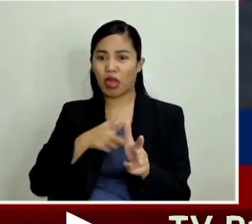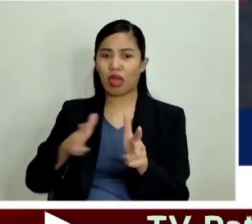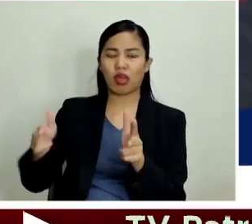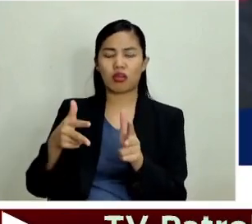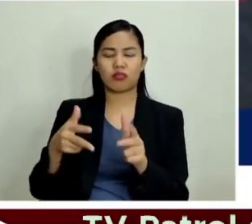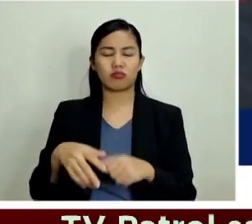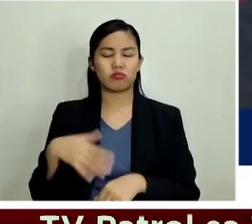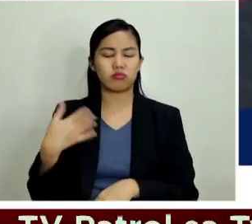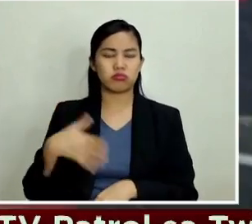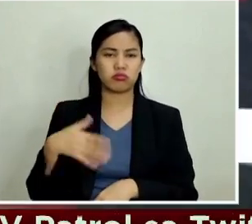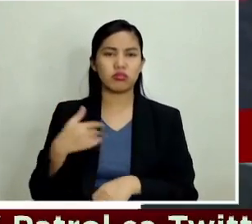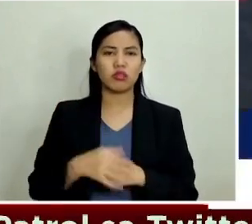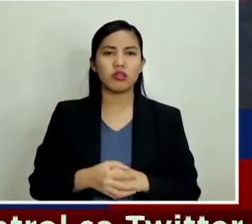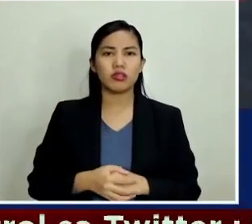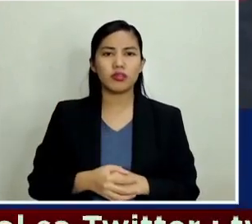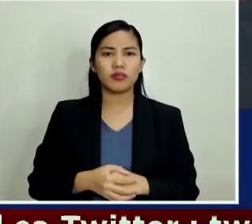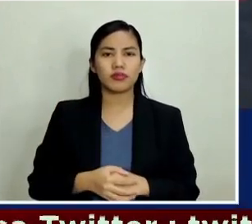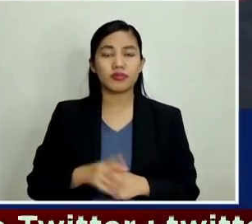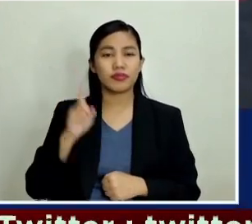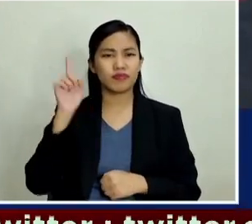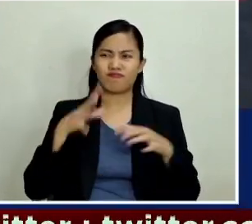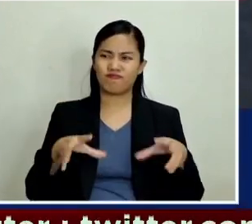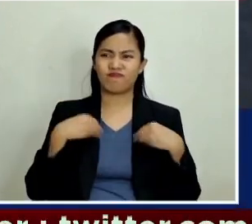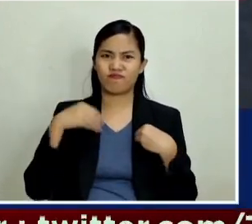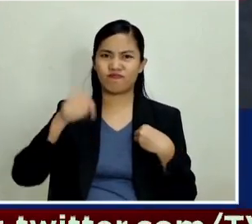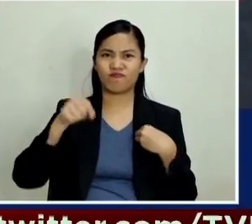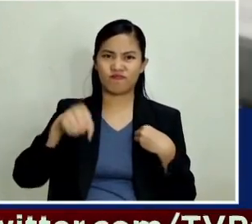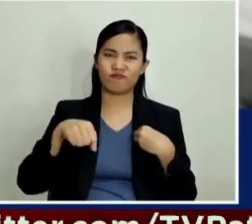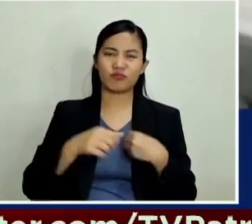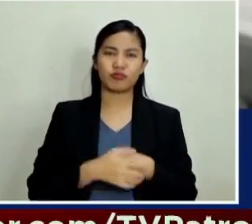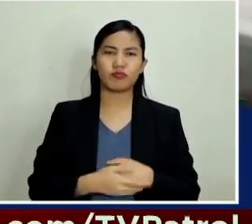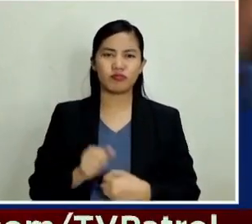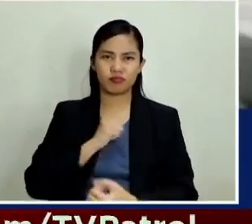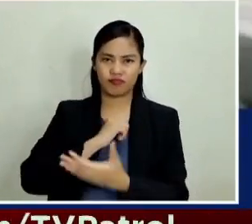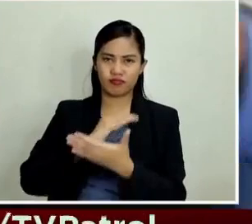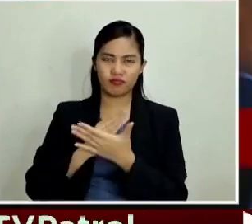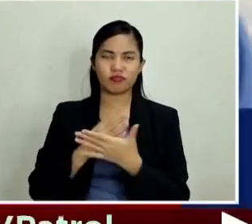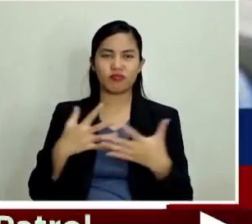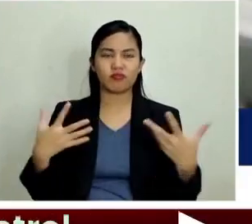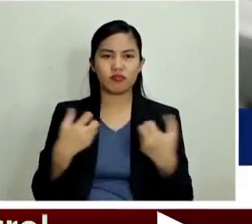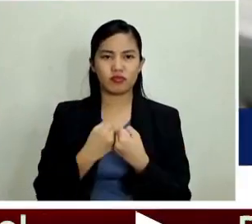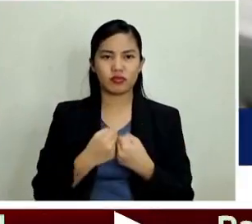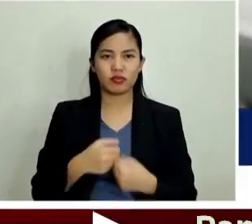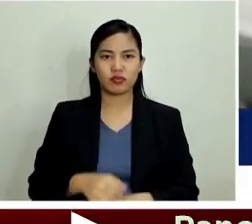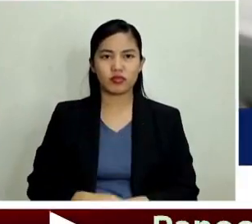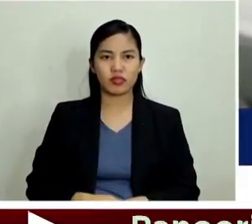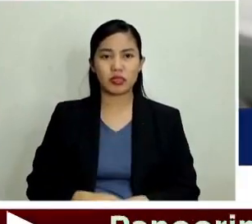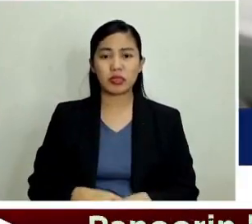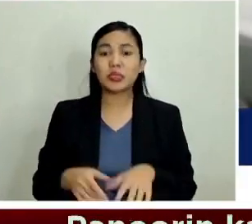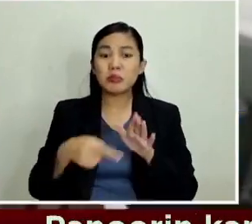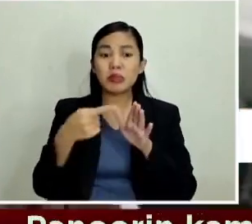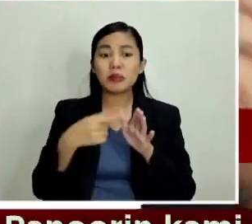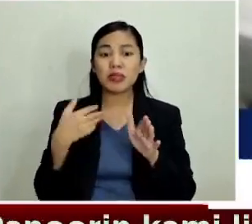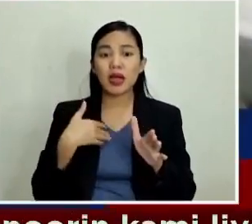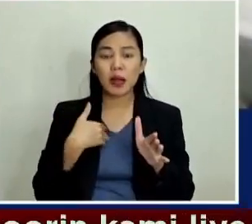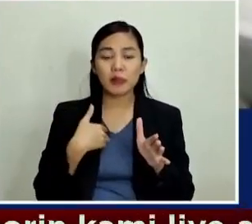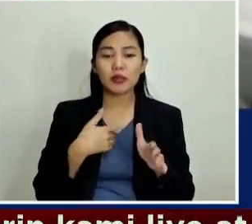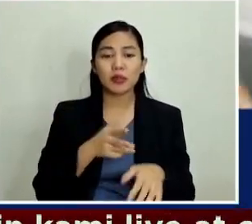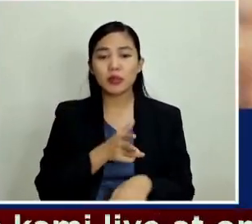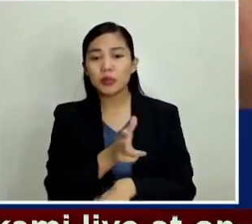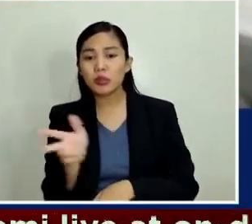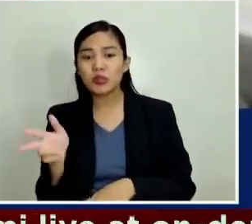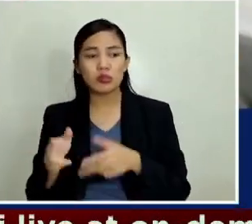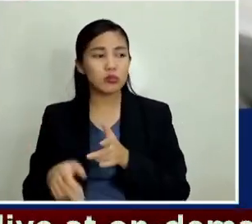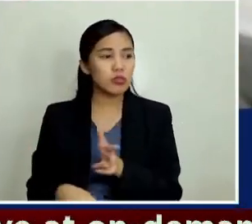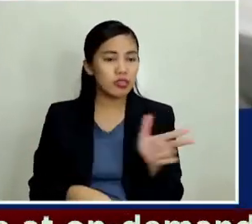para iwas diskrasya ng mga mga motor. Kung kakanan kami, tatabi kami, mayroon dapat kaming, pwede